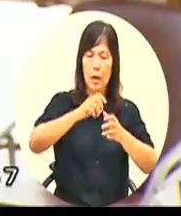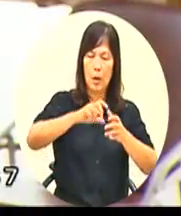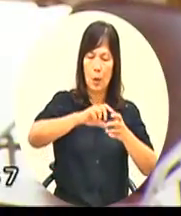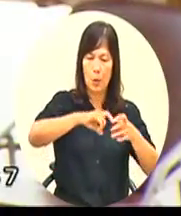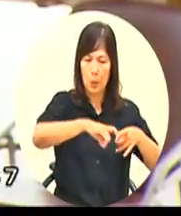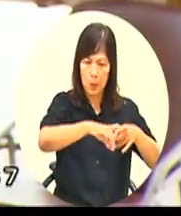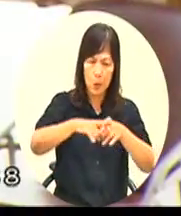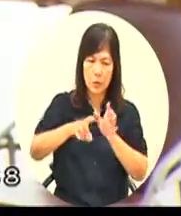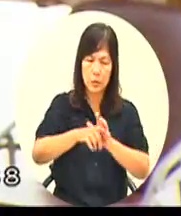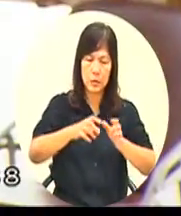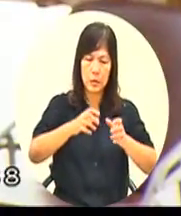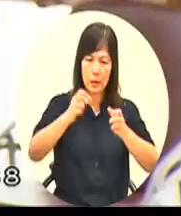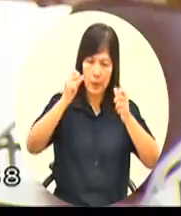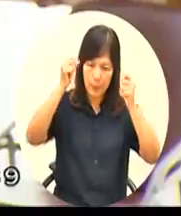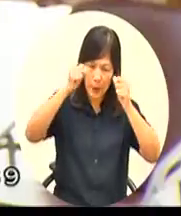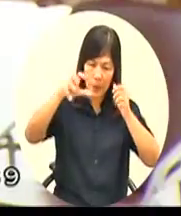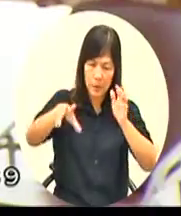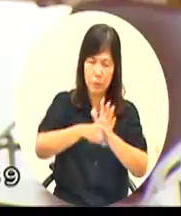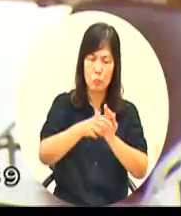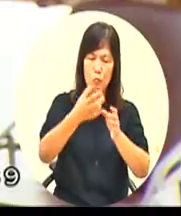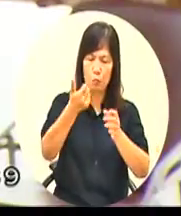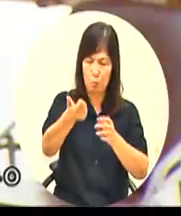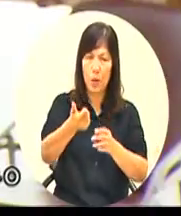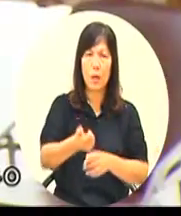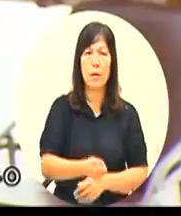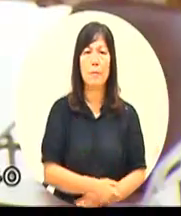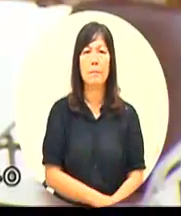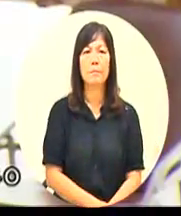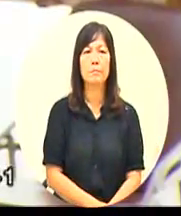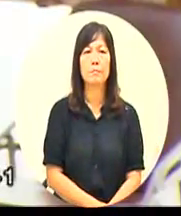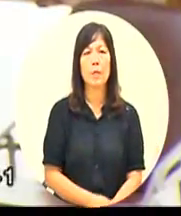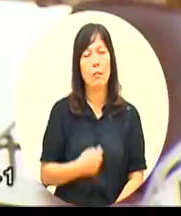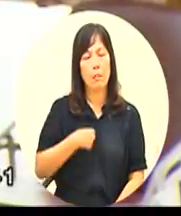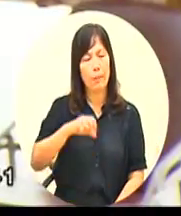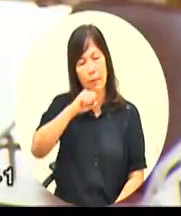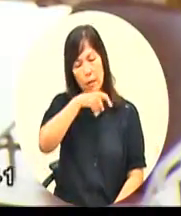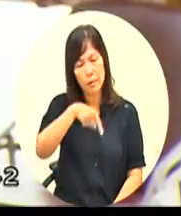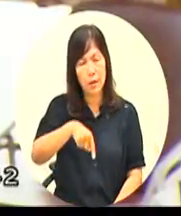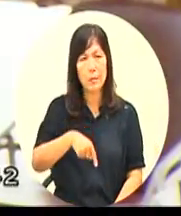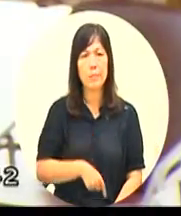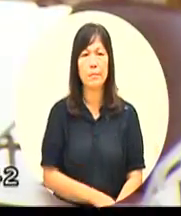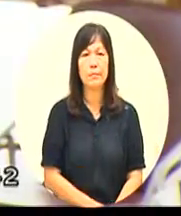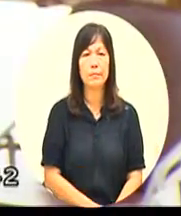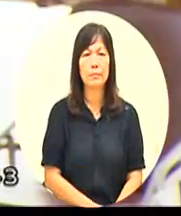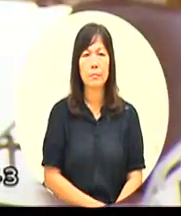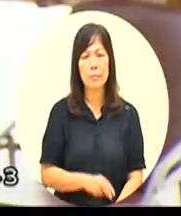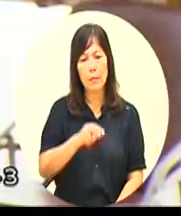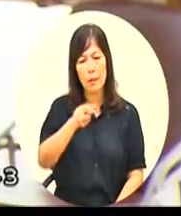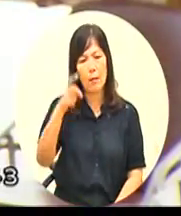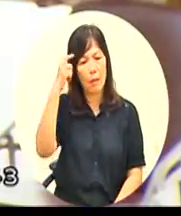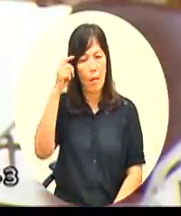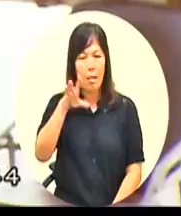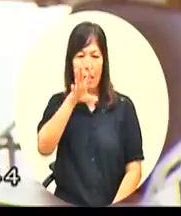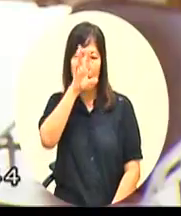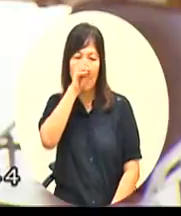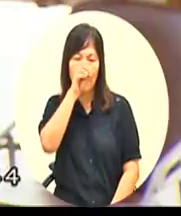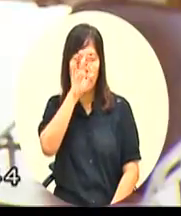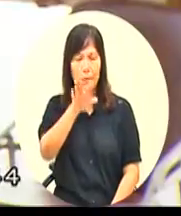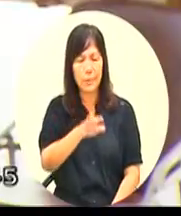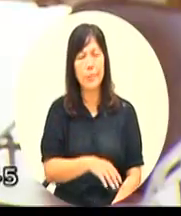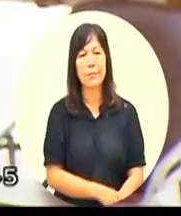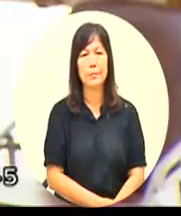事的场域啊这么的好，那我们台湾。哦，我看了就心酸的哦，但